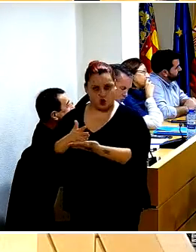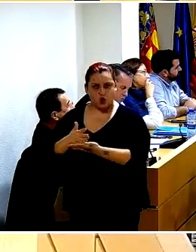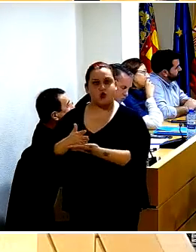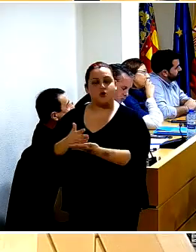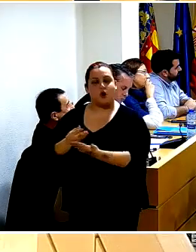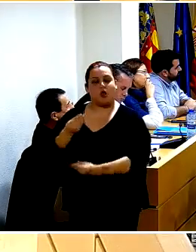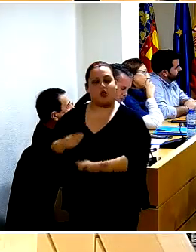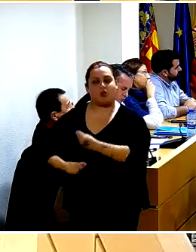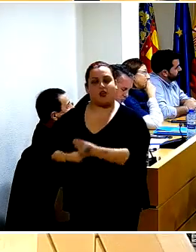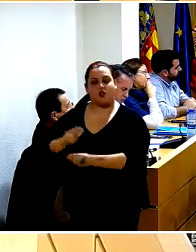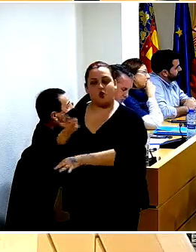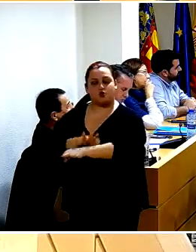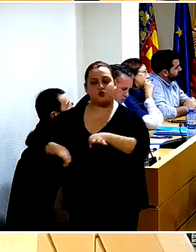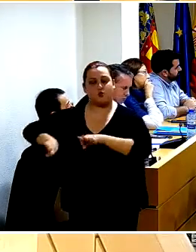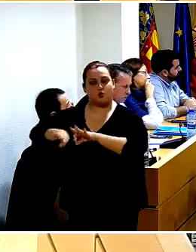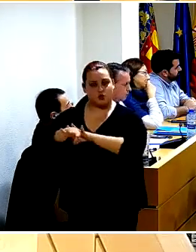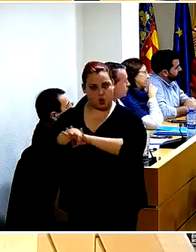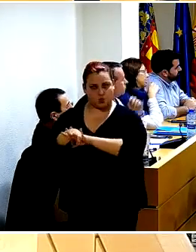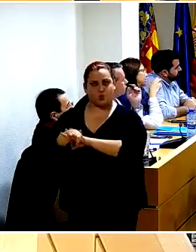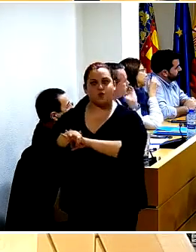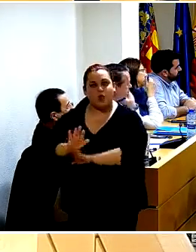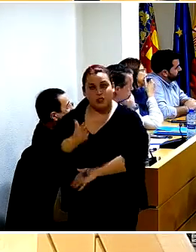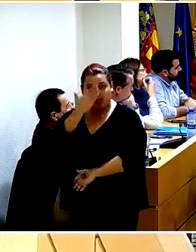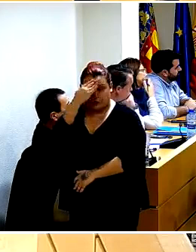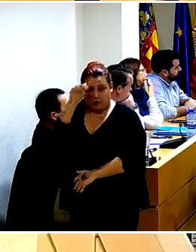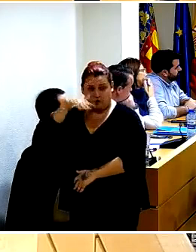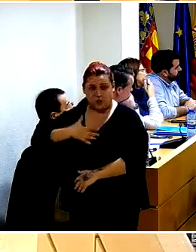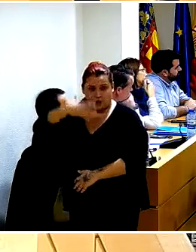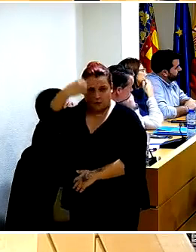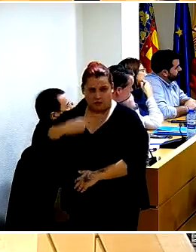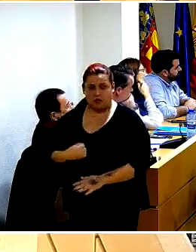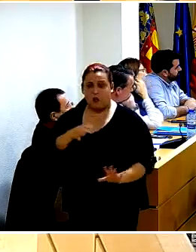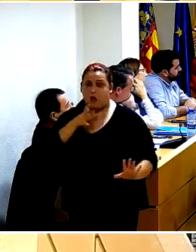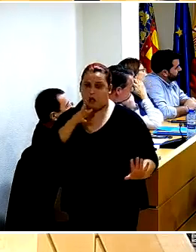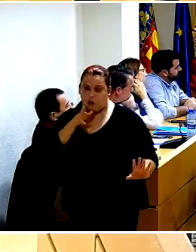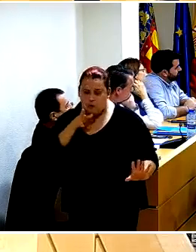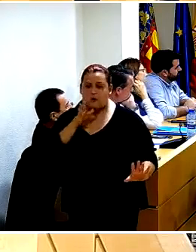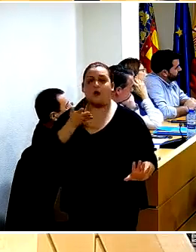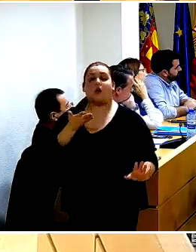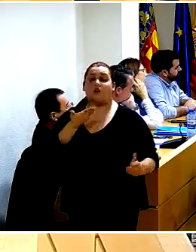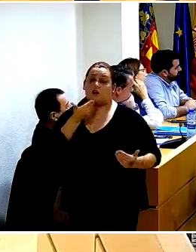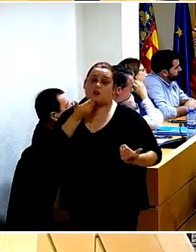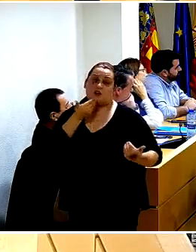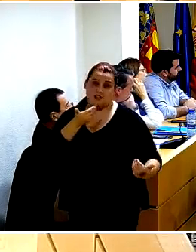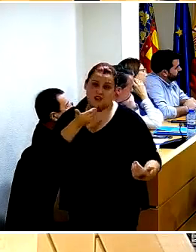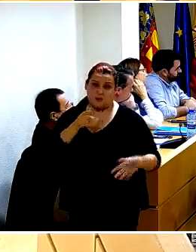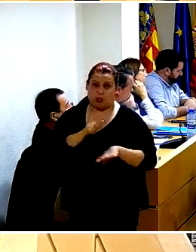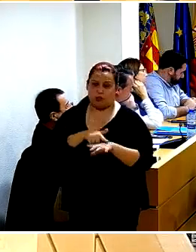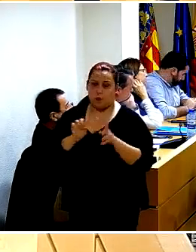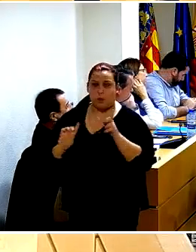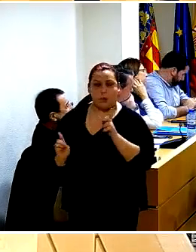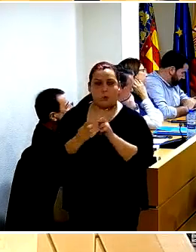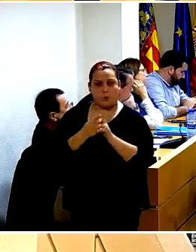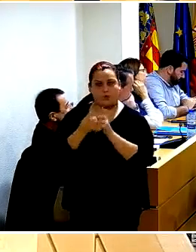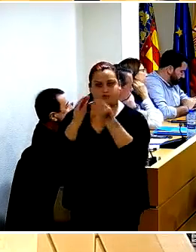una substitució del titular d'aquest ajuntament en aquests moments, i aleshores també és d'agrair, no, que en poc de temps